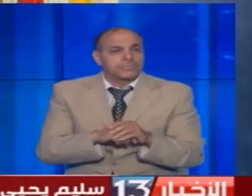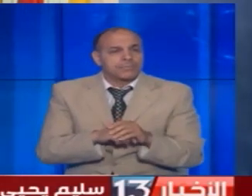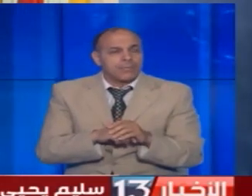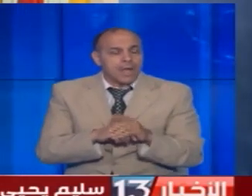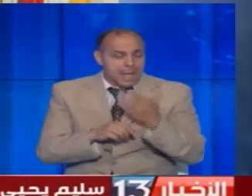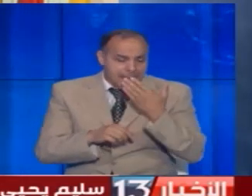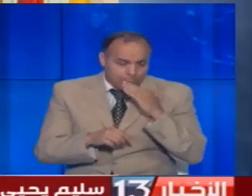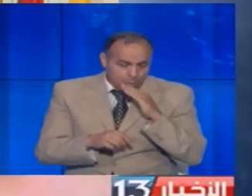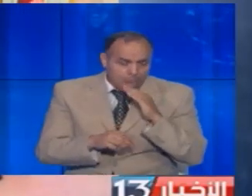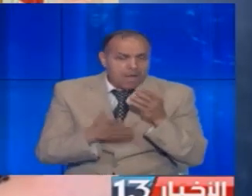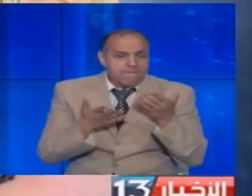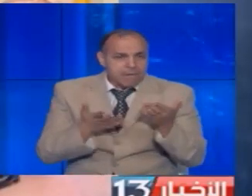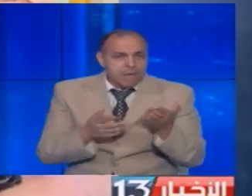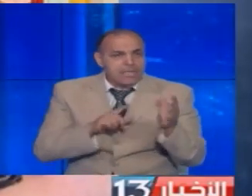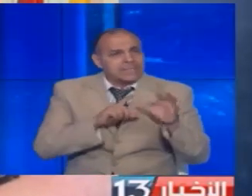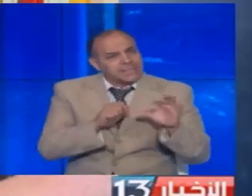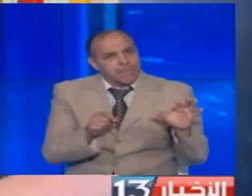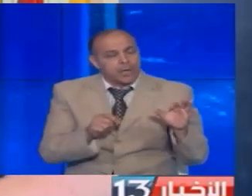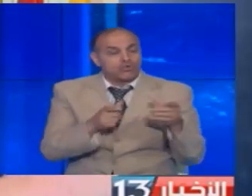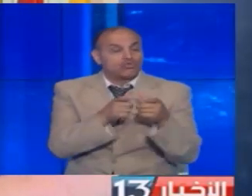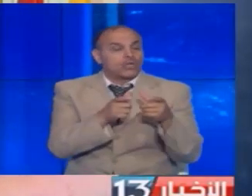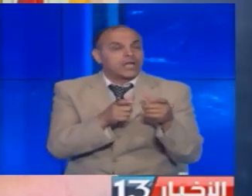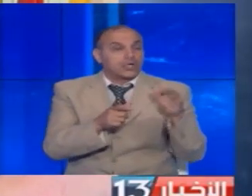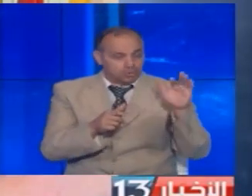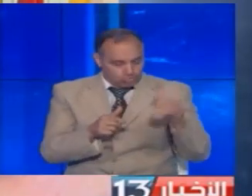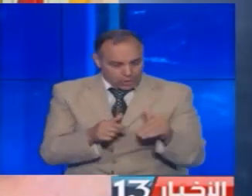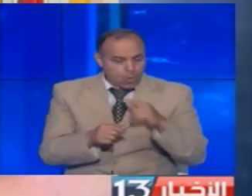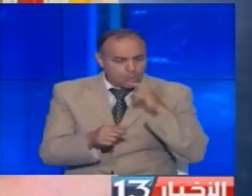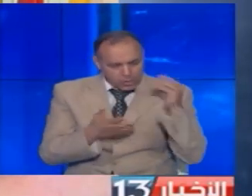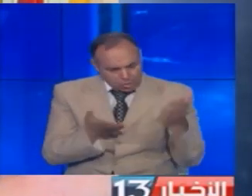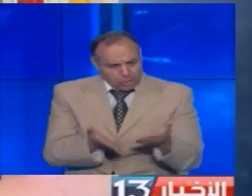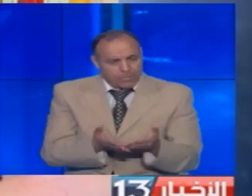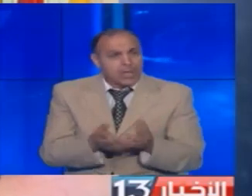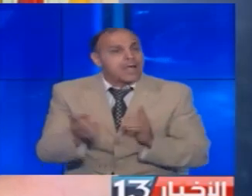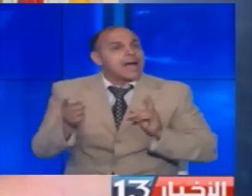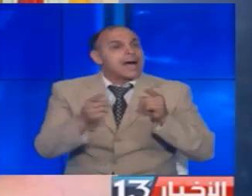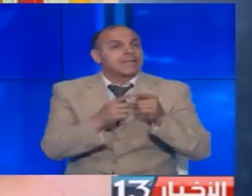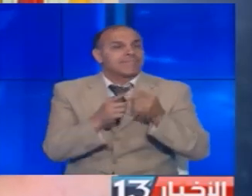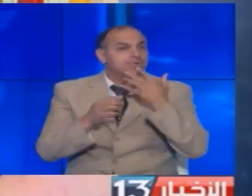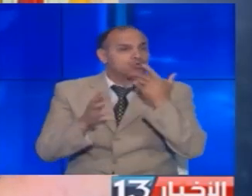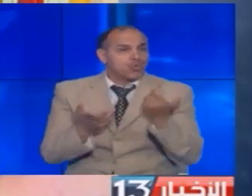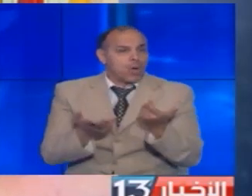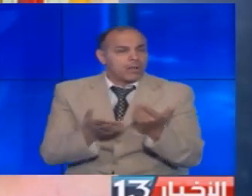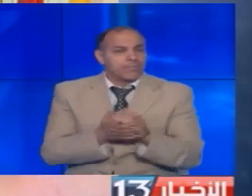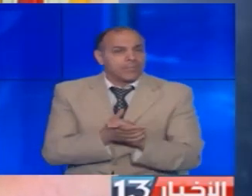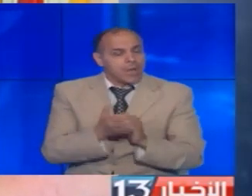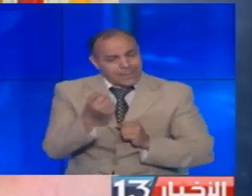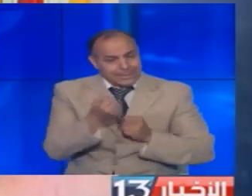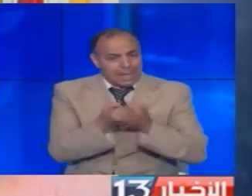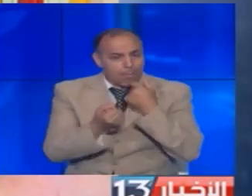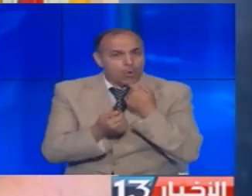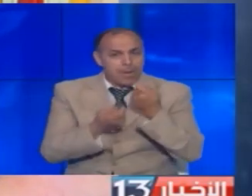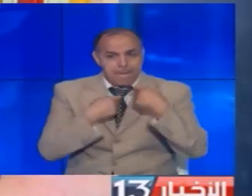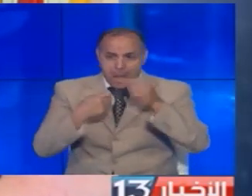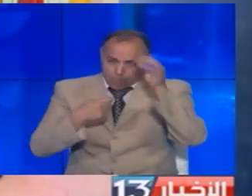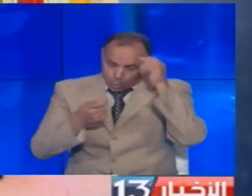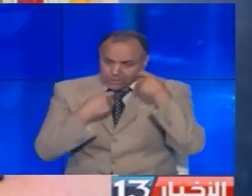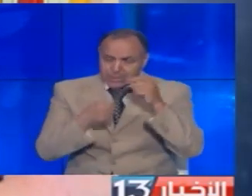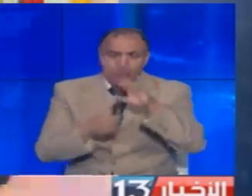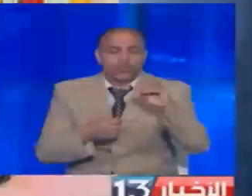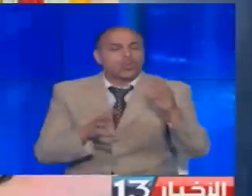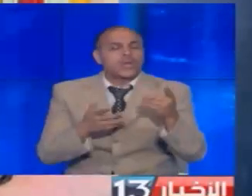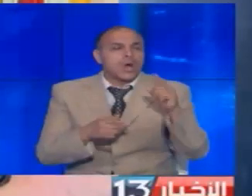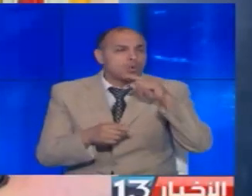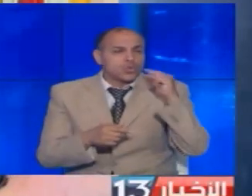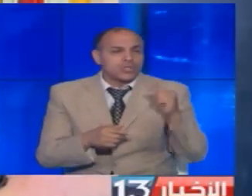الحمد لله جاونا يمكن 70 مؤسسه روسيه، الهدف منه هو دعم صادراتنا للسوق الروسيه.